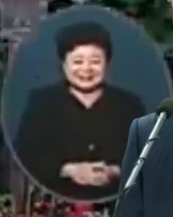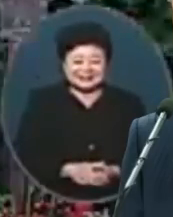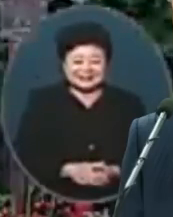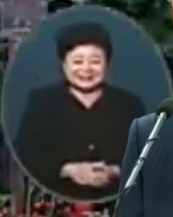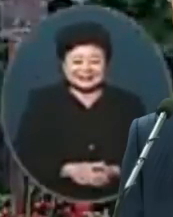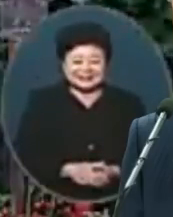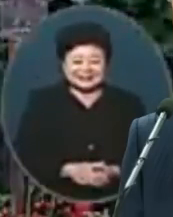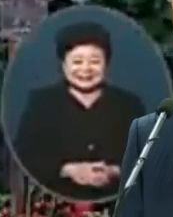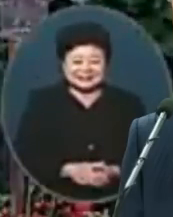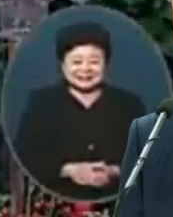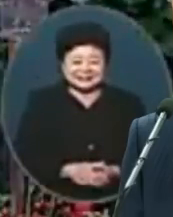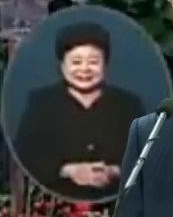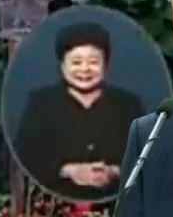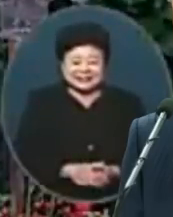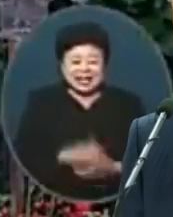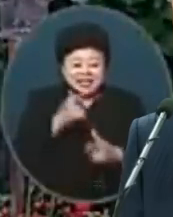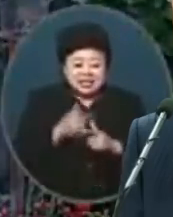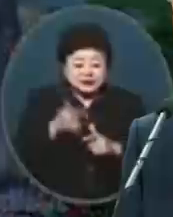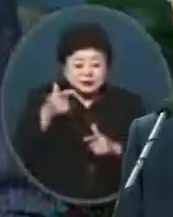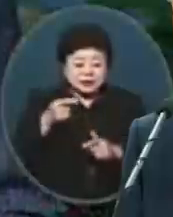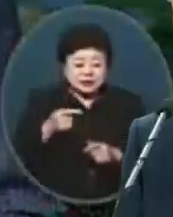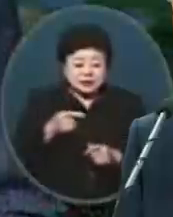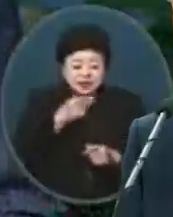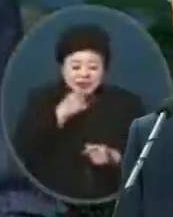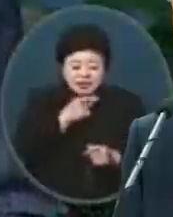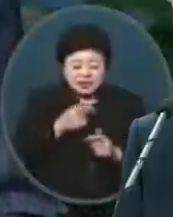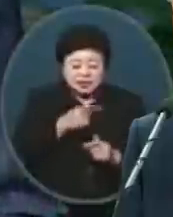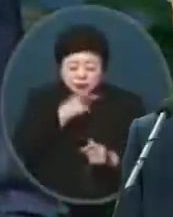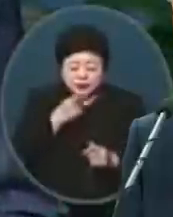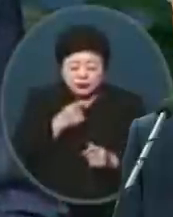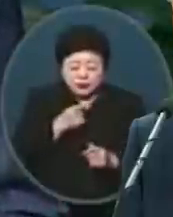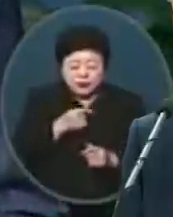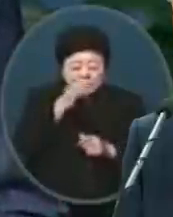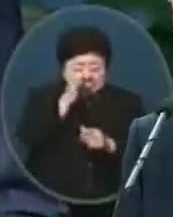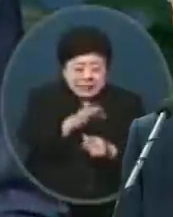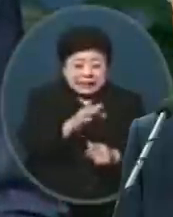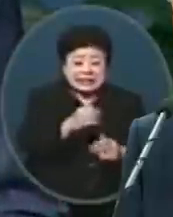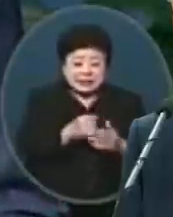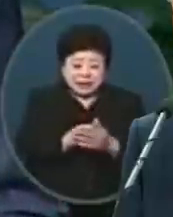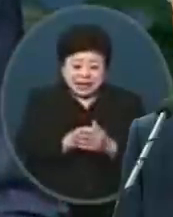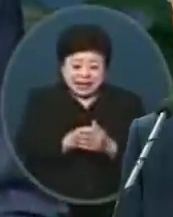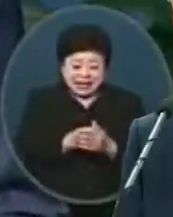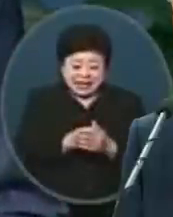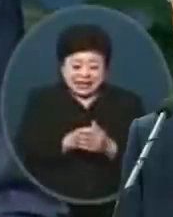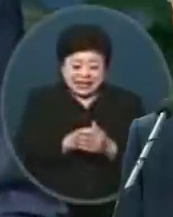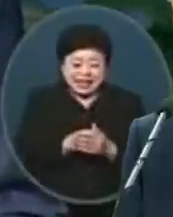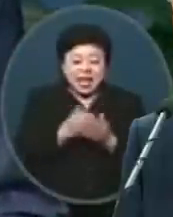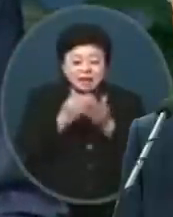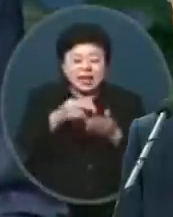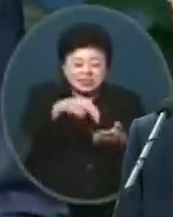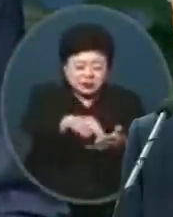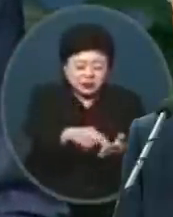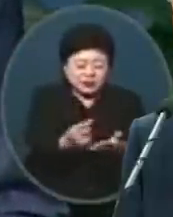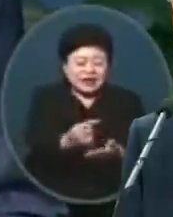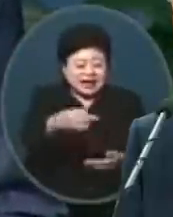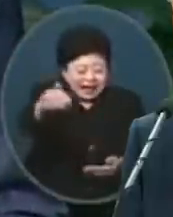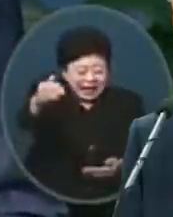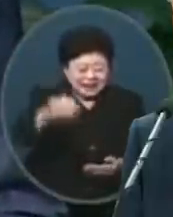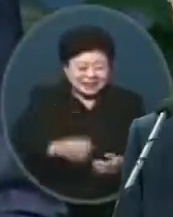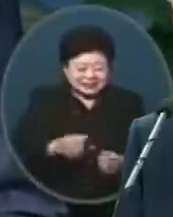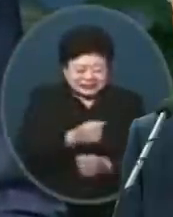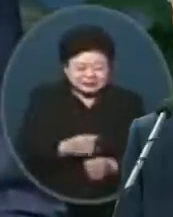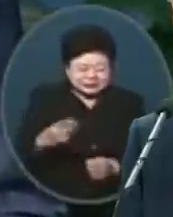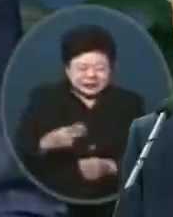그러니 내가 네 짐을 보혈로 값을 주고 샀으니까 내가 내 배에 씻고 떠나니